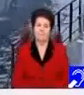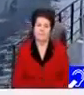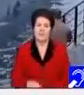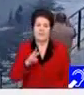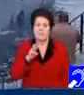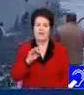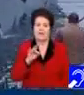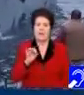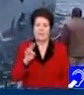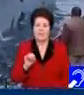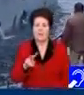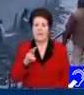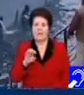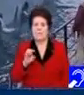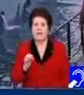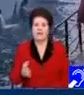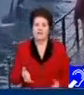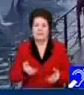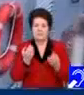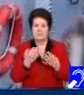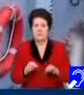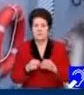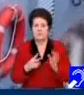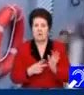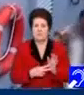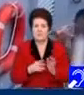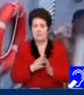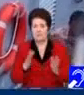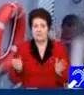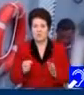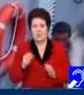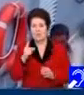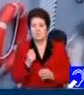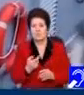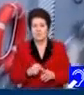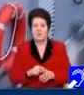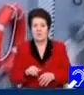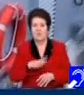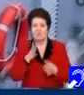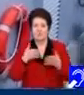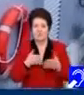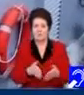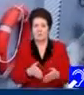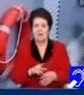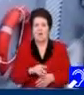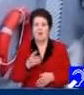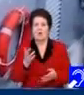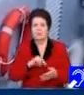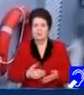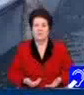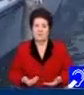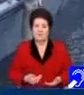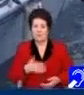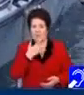Marina libiană a reușit să salveze doar 17 persoane din cele peste 100 care se aflau într-o barcă pneumatică. Supraviețuitorii au stat mai